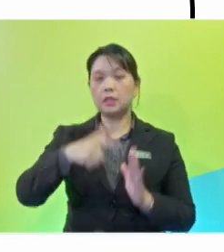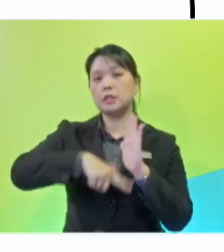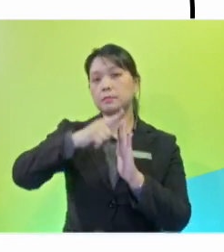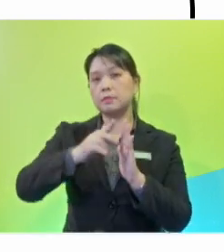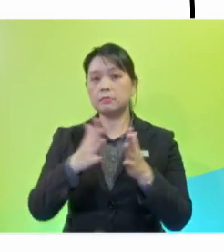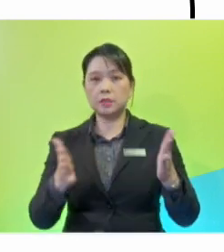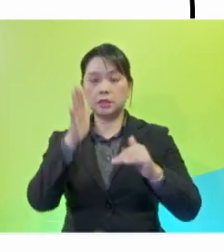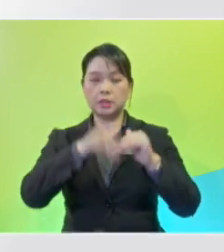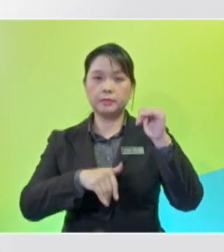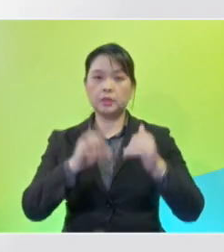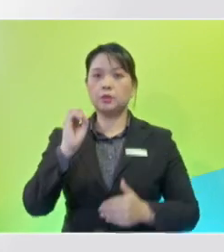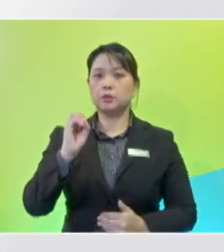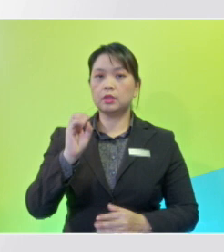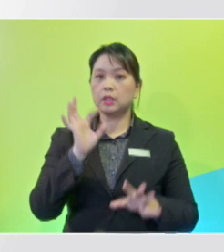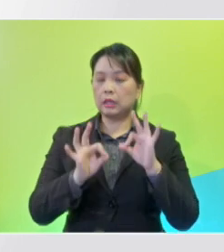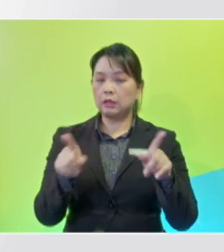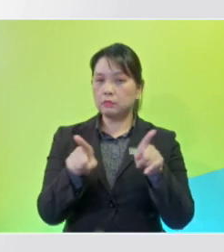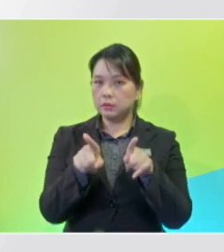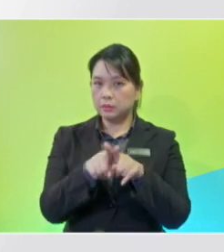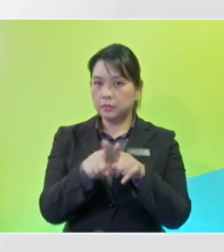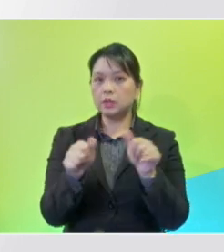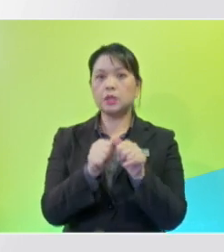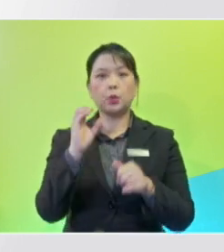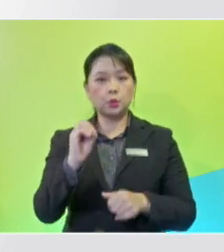kalau sama dengan kosong dia tak kiri jelek